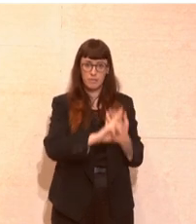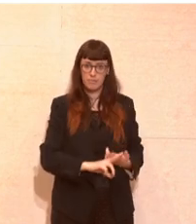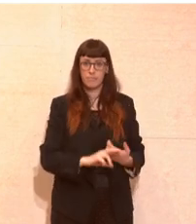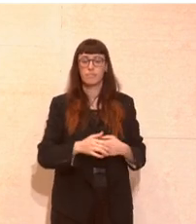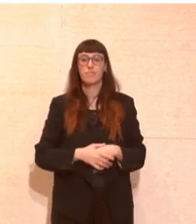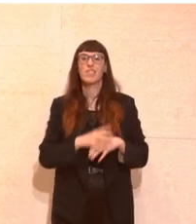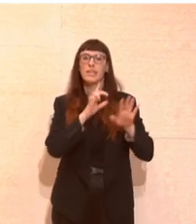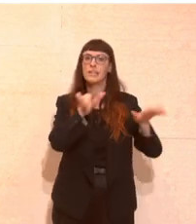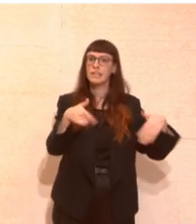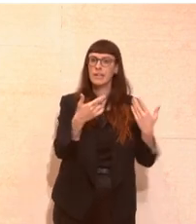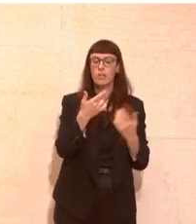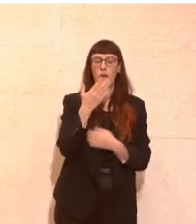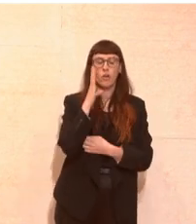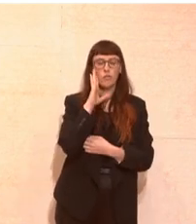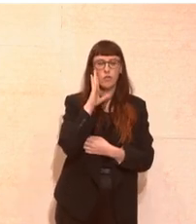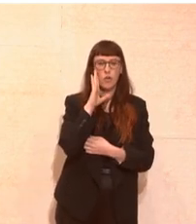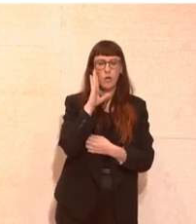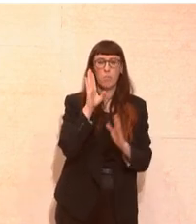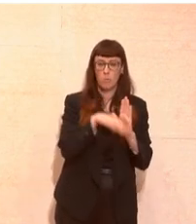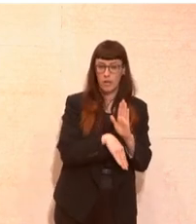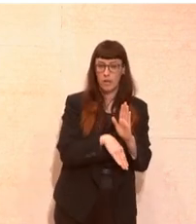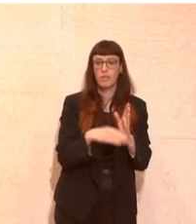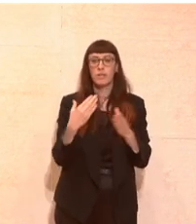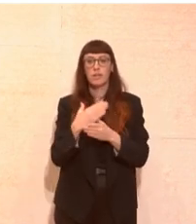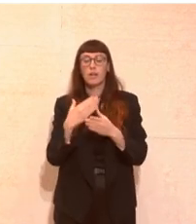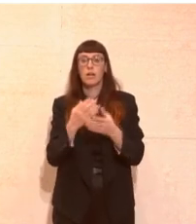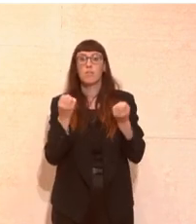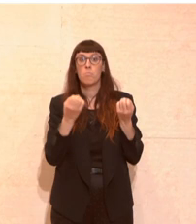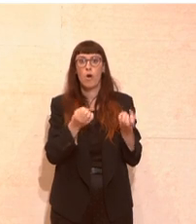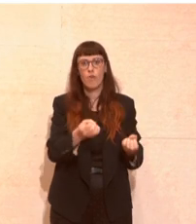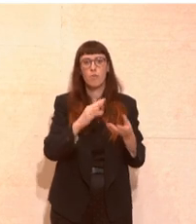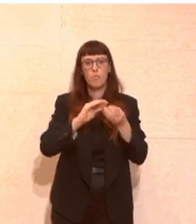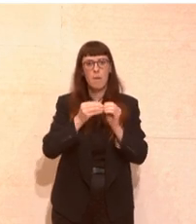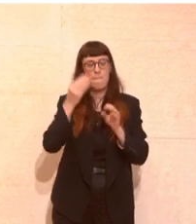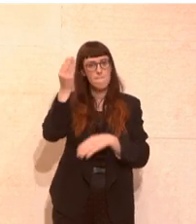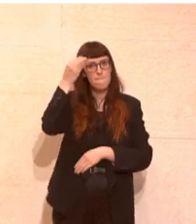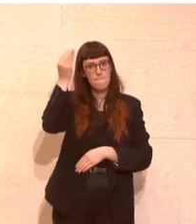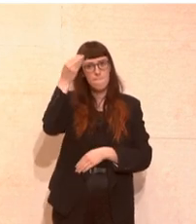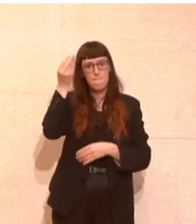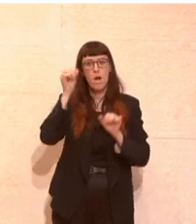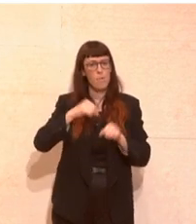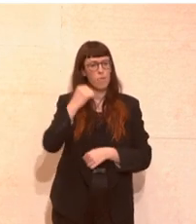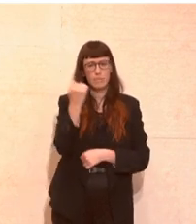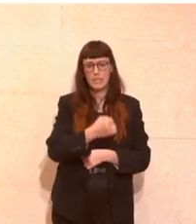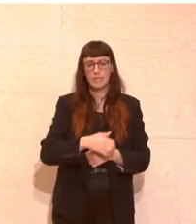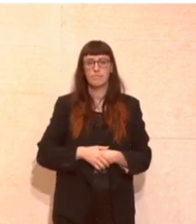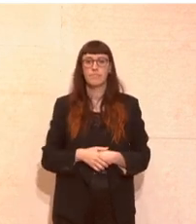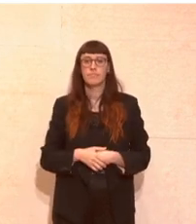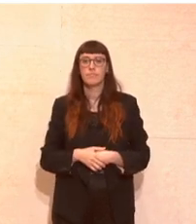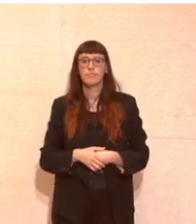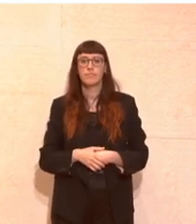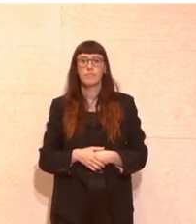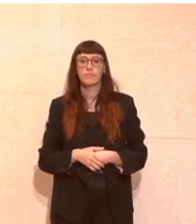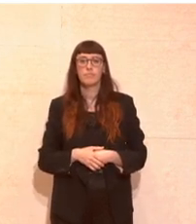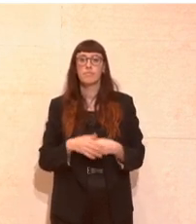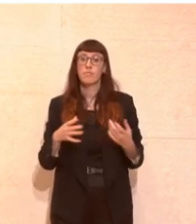en moyenne, on augmente tous les risques d'un trouble psychiatrique. Et pour ceux qui dorment moins que 5 heures par nuit en moyenne, 55%